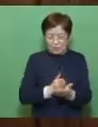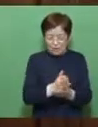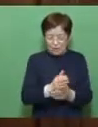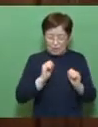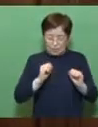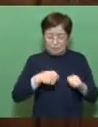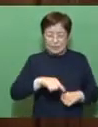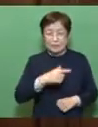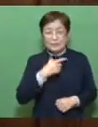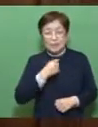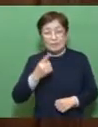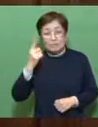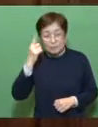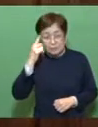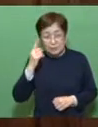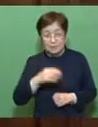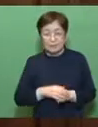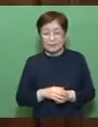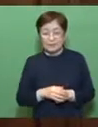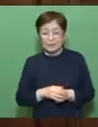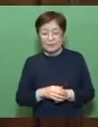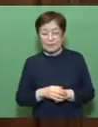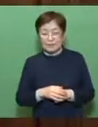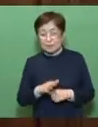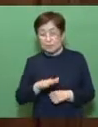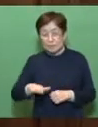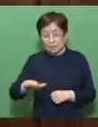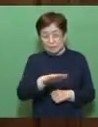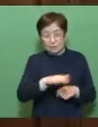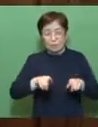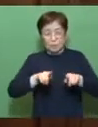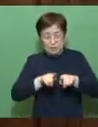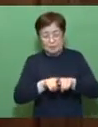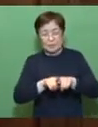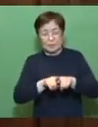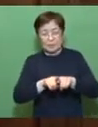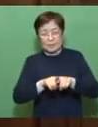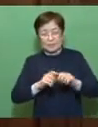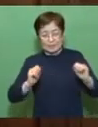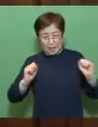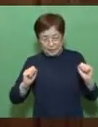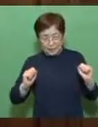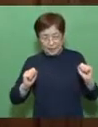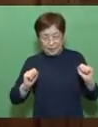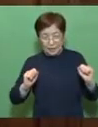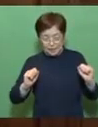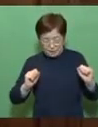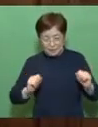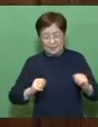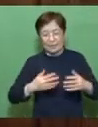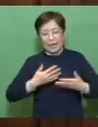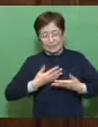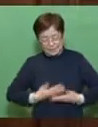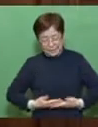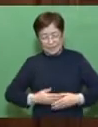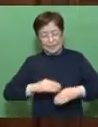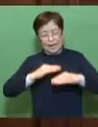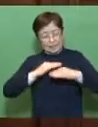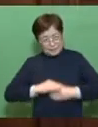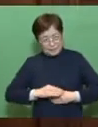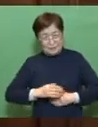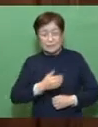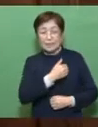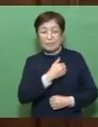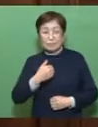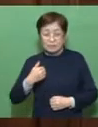にしたいなとこう思っていますあの県民の皆さんと共にあの活力ある安全で安心